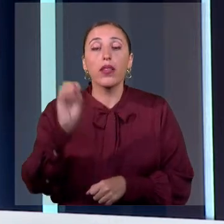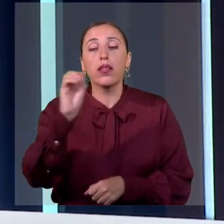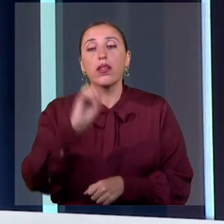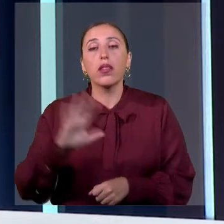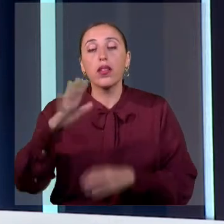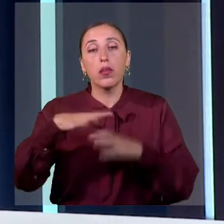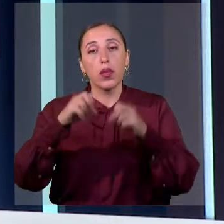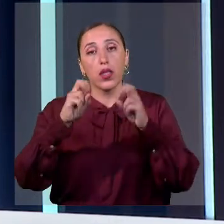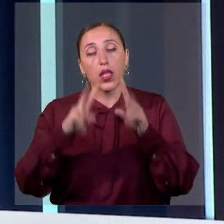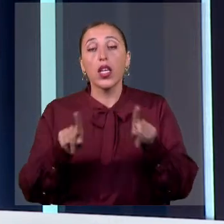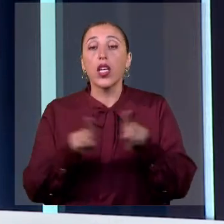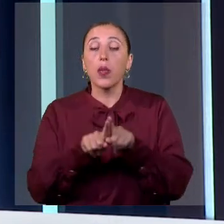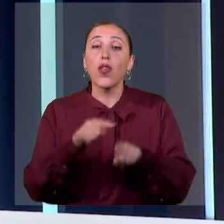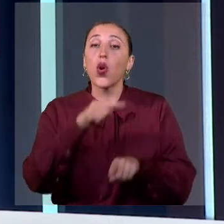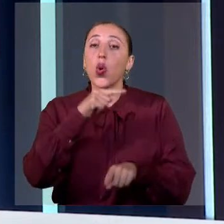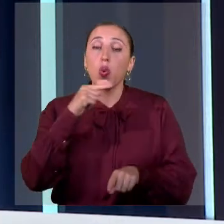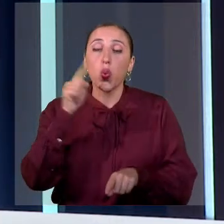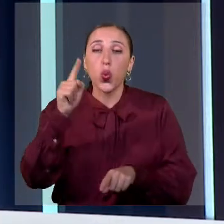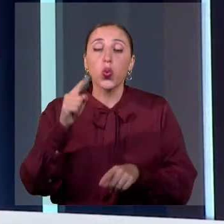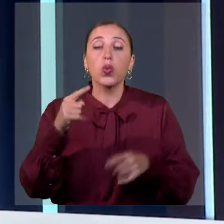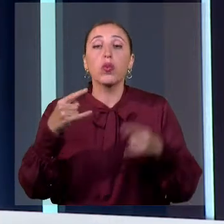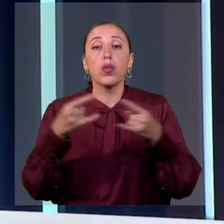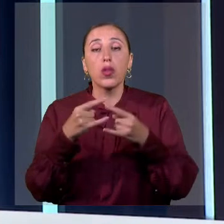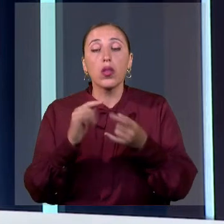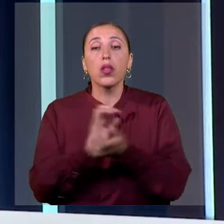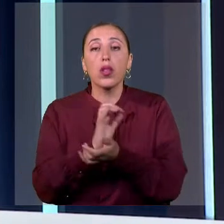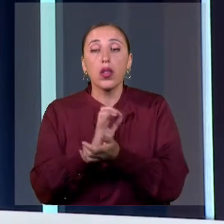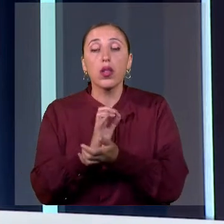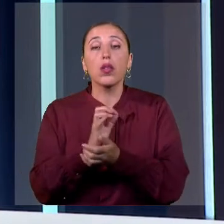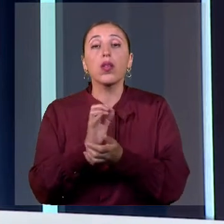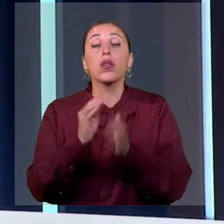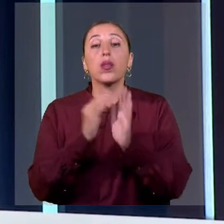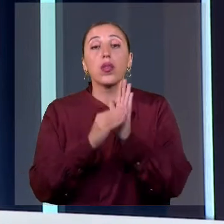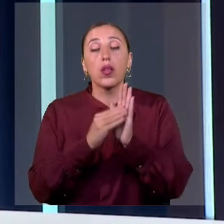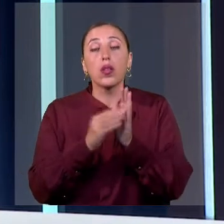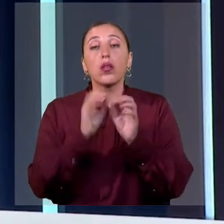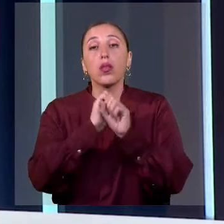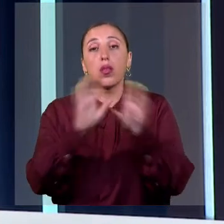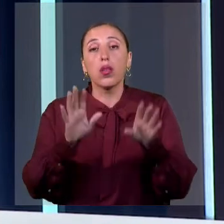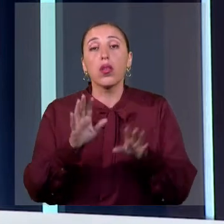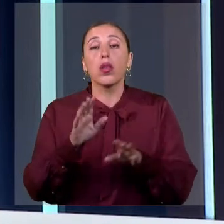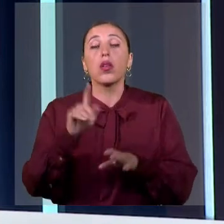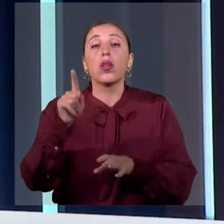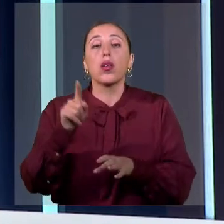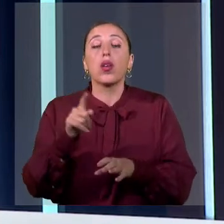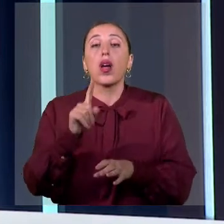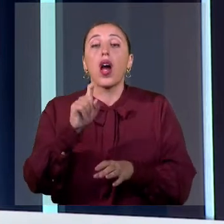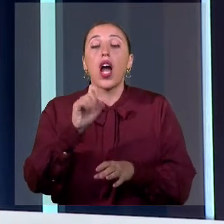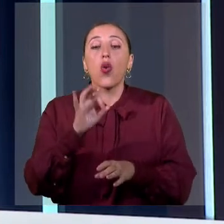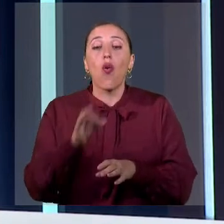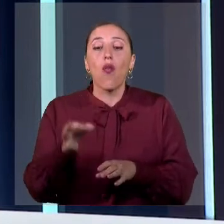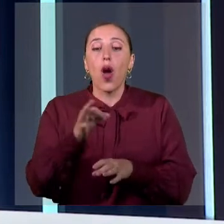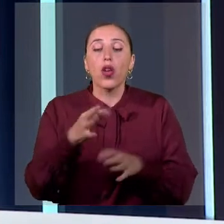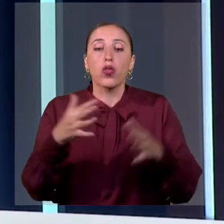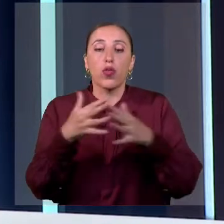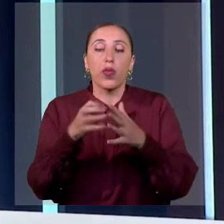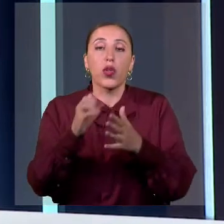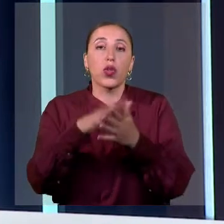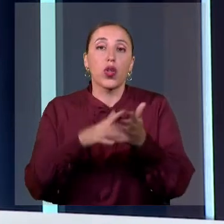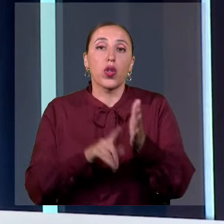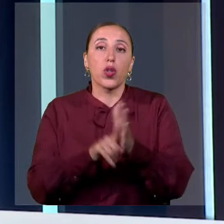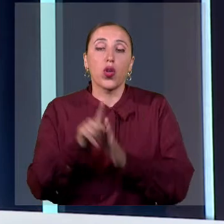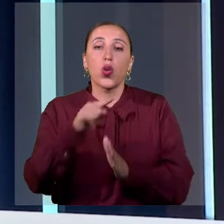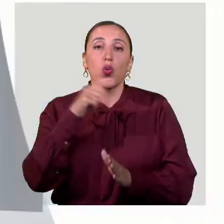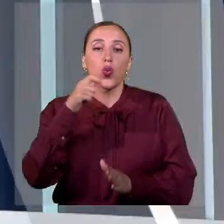ռուսական աղբյուրների տվյալներով ուկրաինացիները հակահարձակման են անցել Խարկովի մարզում։ Այժմ ռուս-ուկրաինական պատերազմին